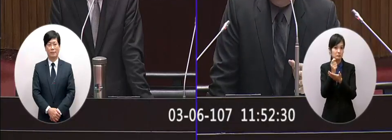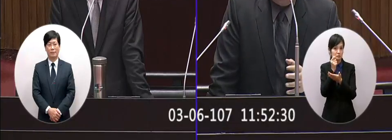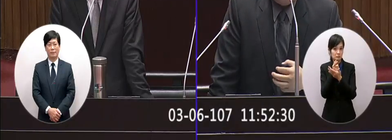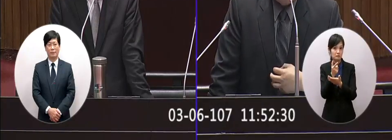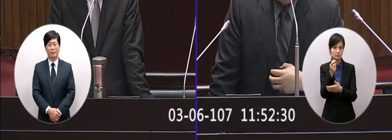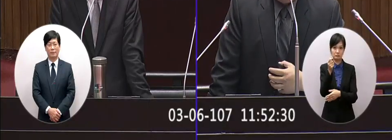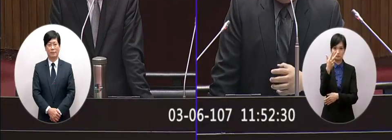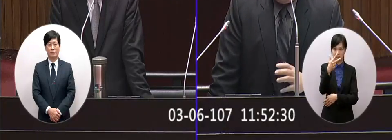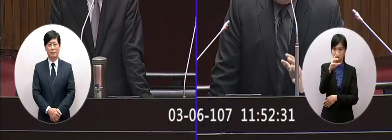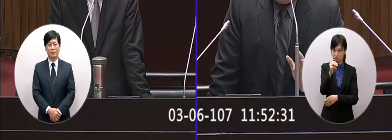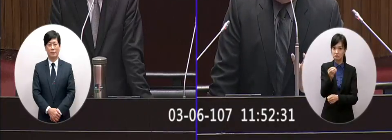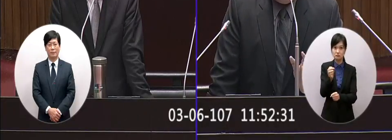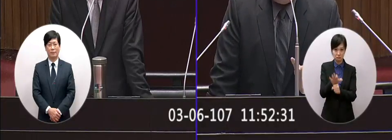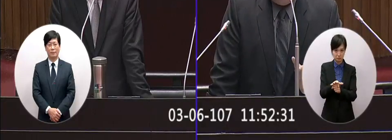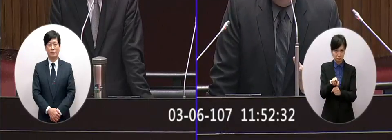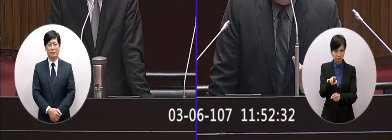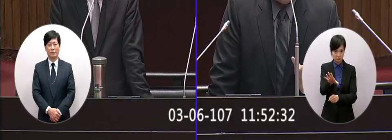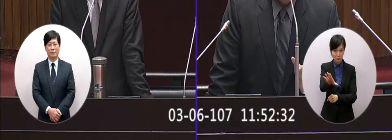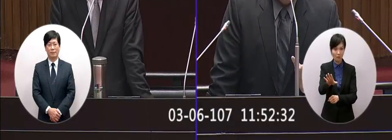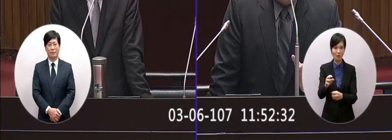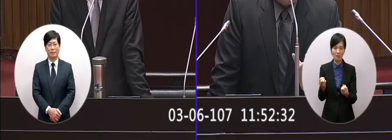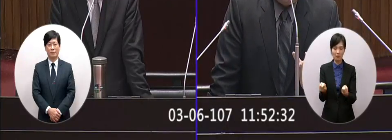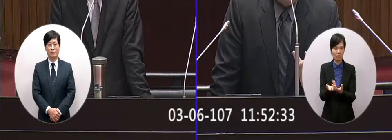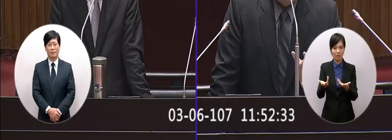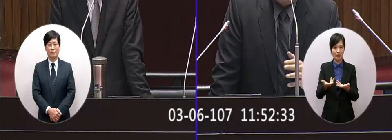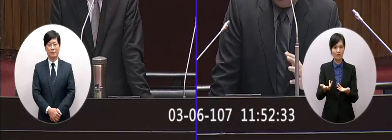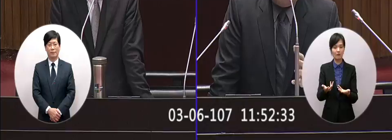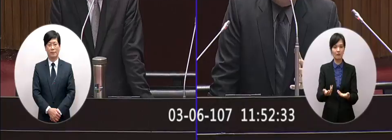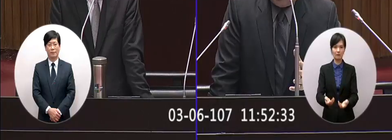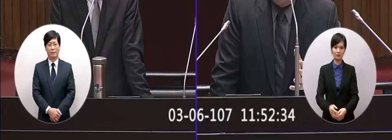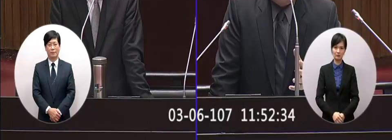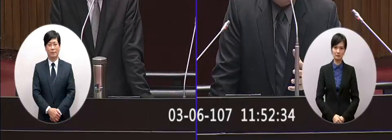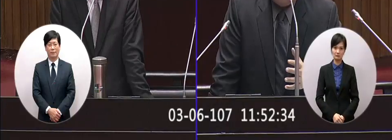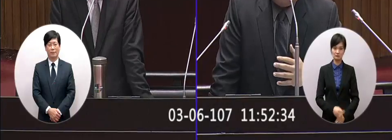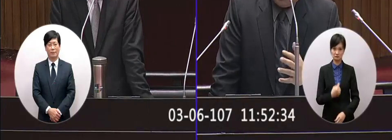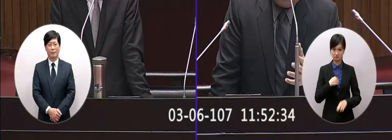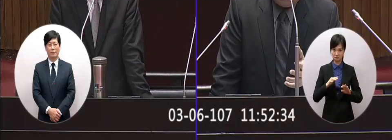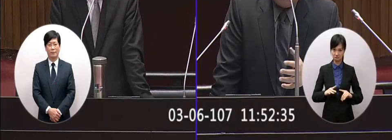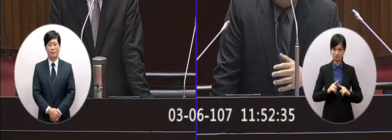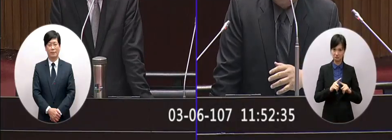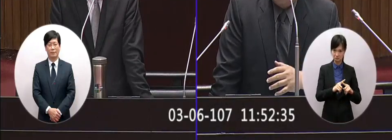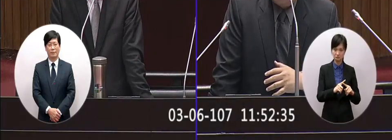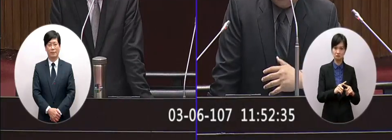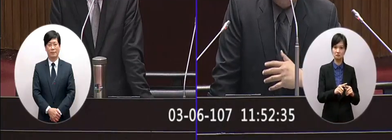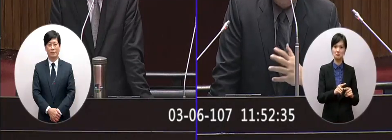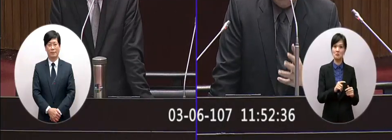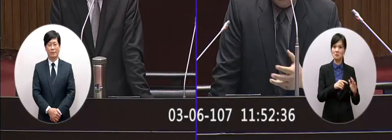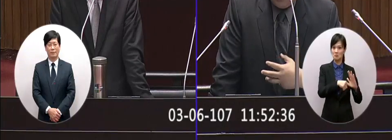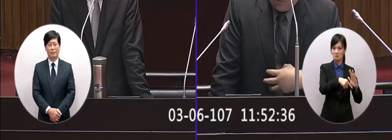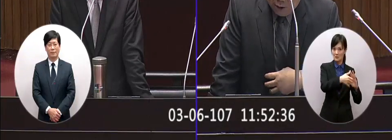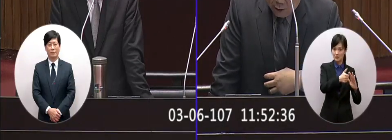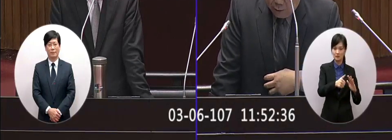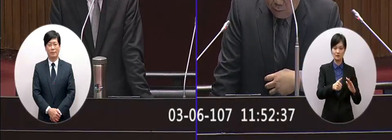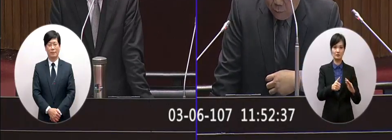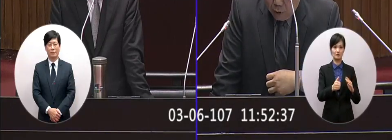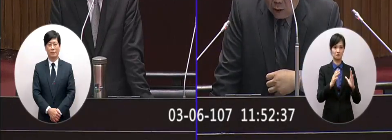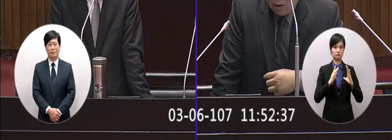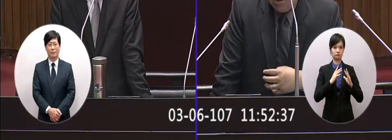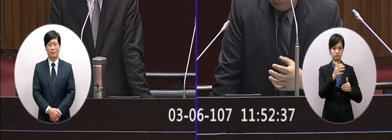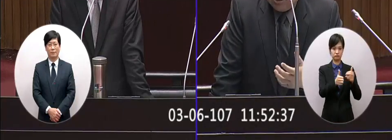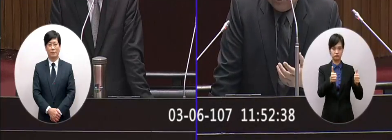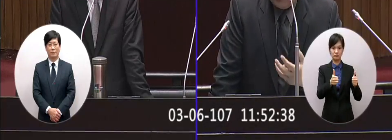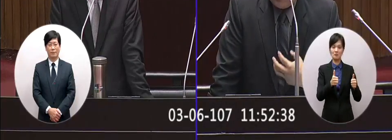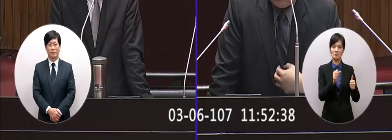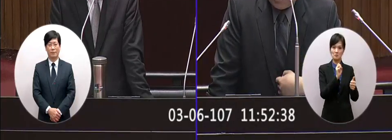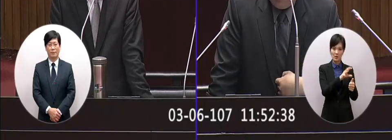好，我今天不想不是来跟院长还有就是说我们相关的官员讨论个案的问题，